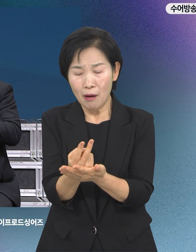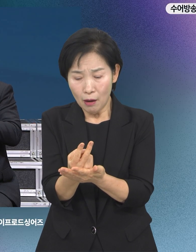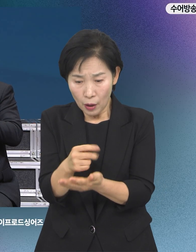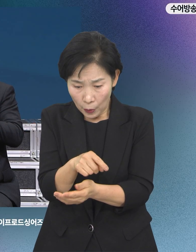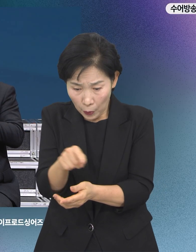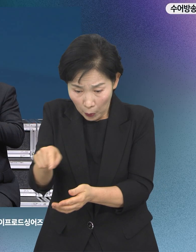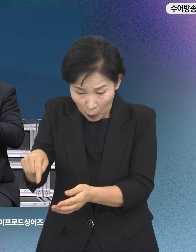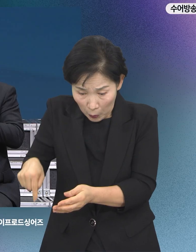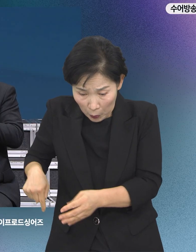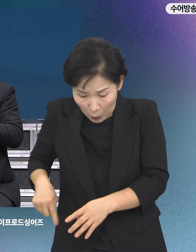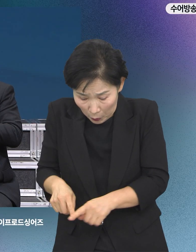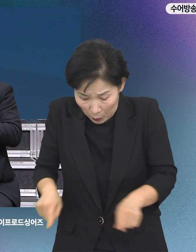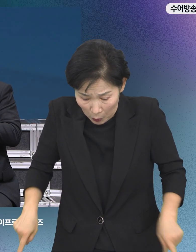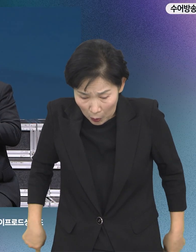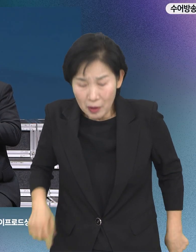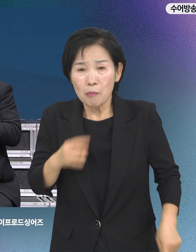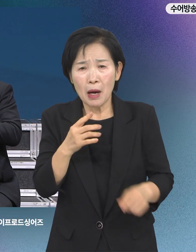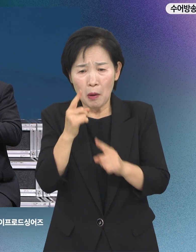없도록 지켜주셨습니다.